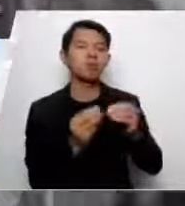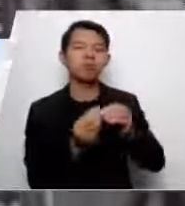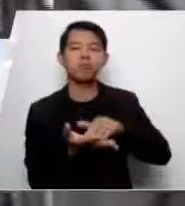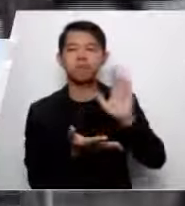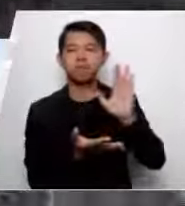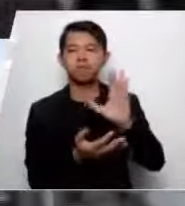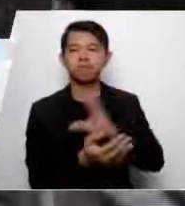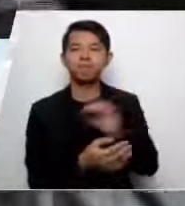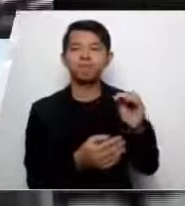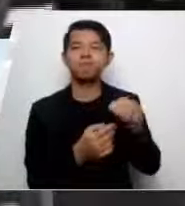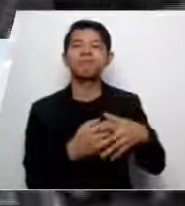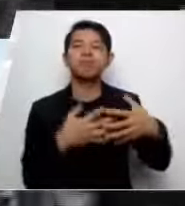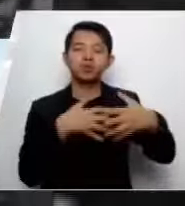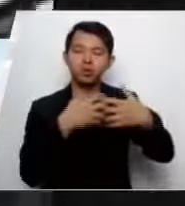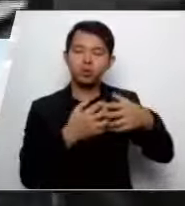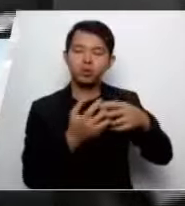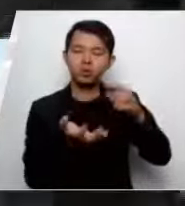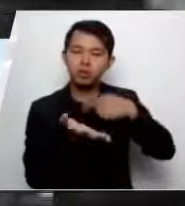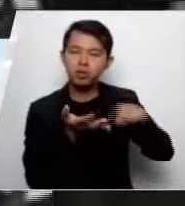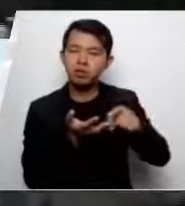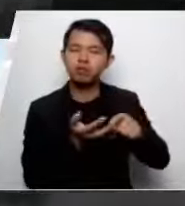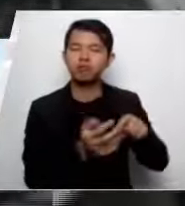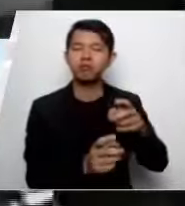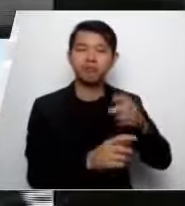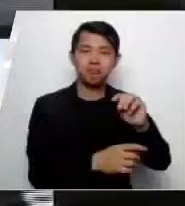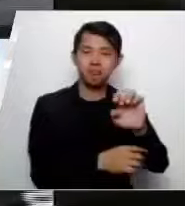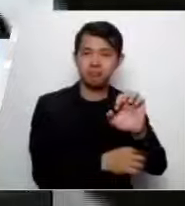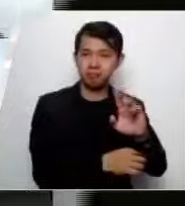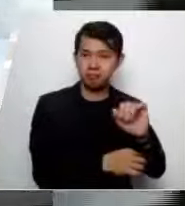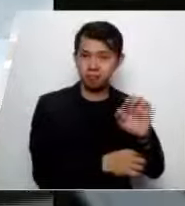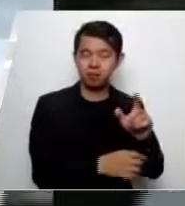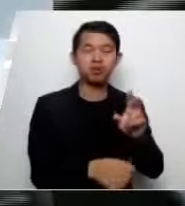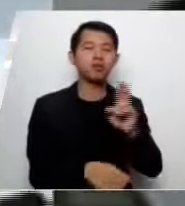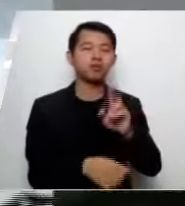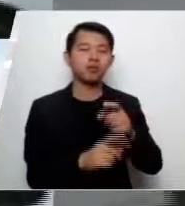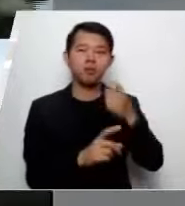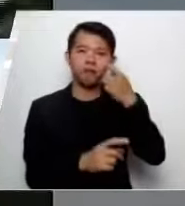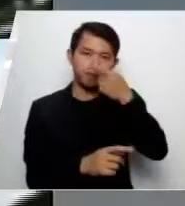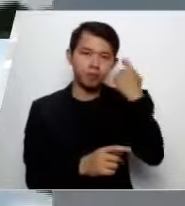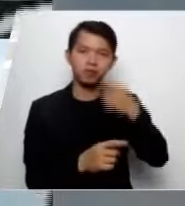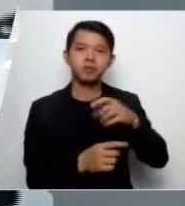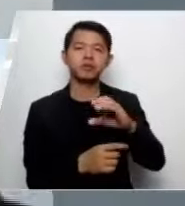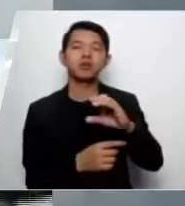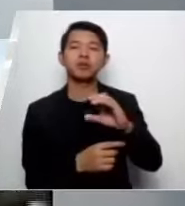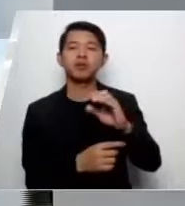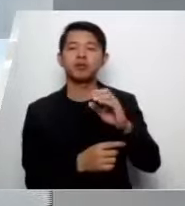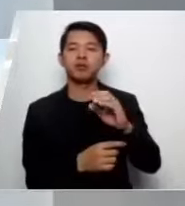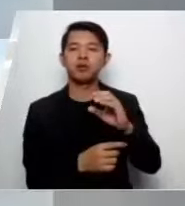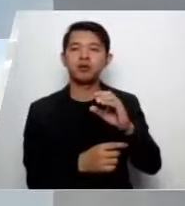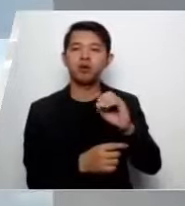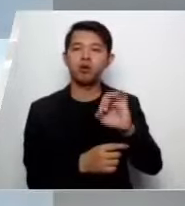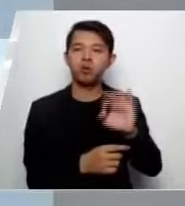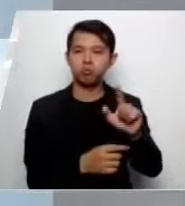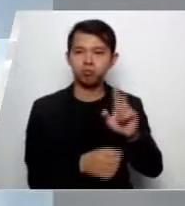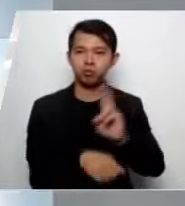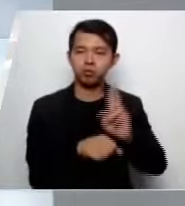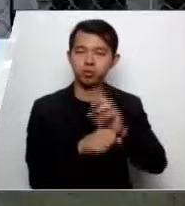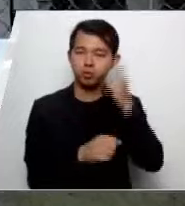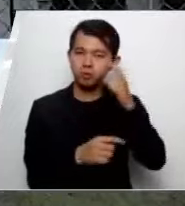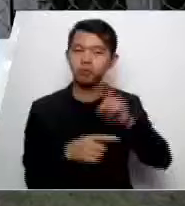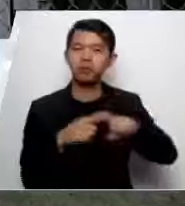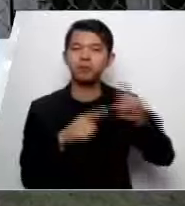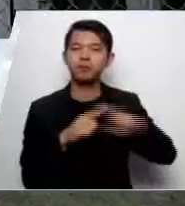na sinisingil ng Meralco ang gasto sa krudong ginamit sa mga generator ng mga malalaking customer nila sa ilalim ng interruptible load